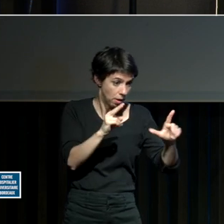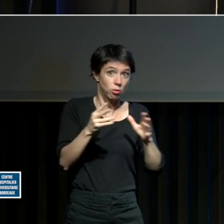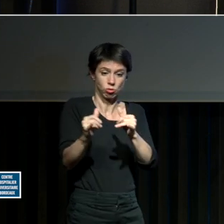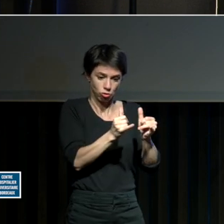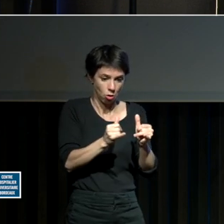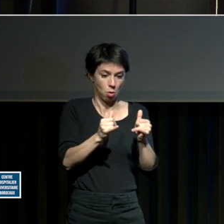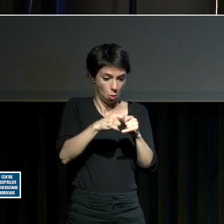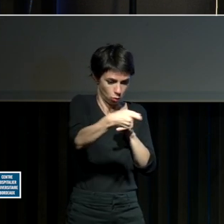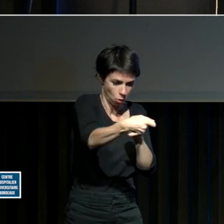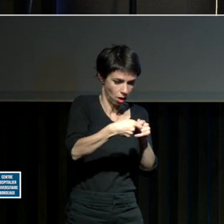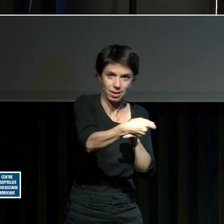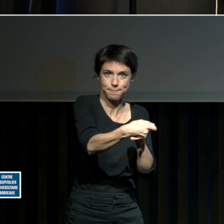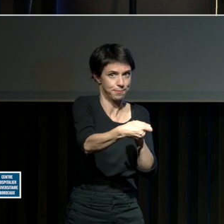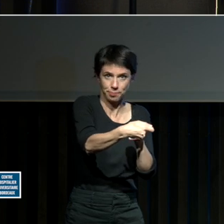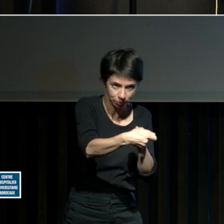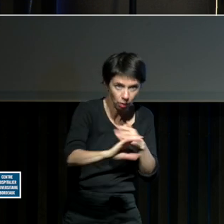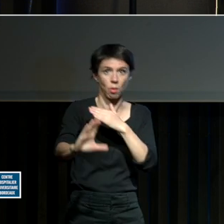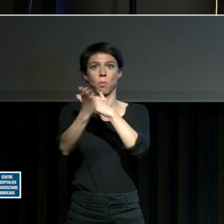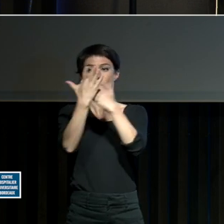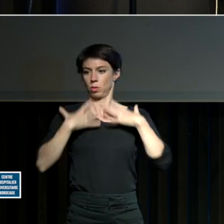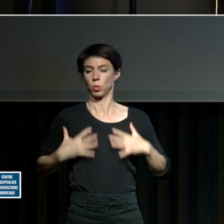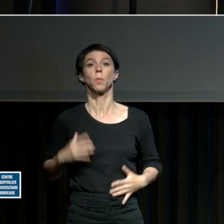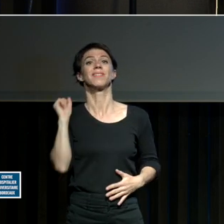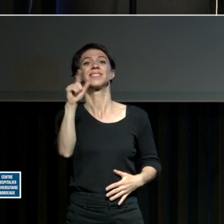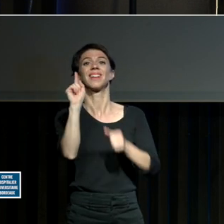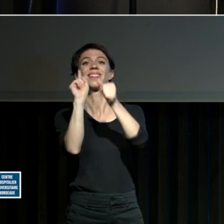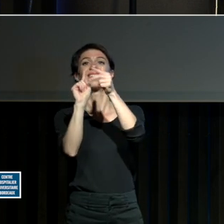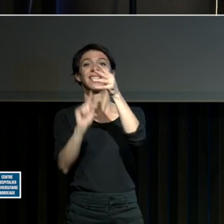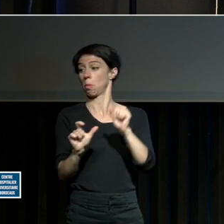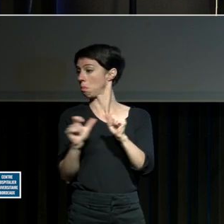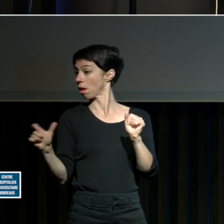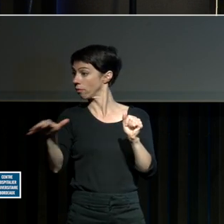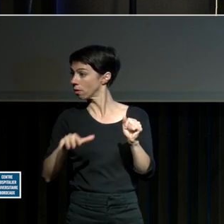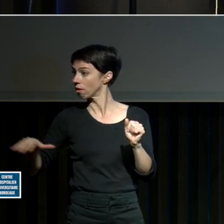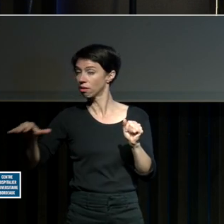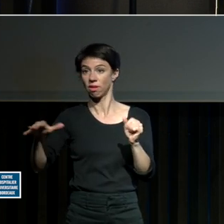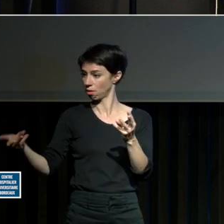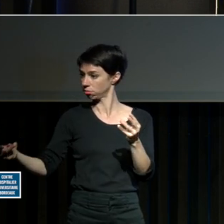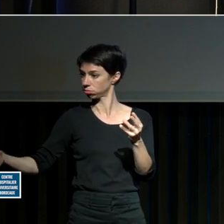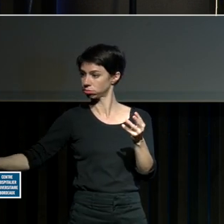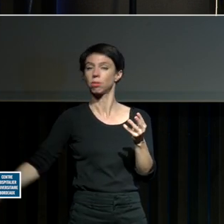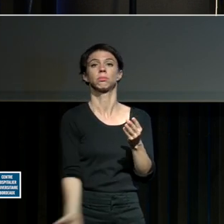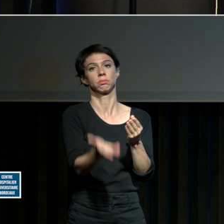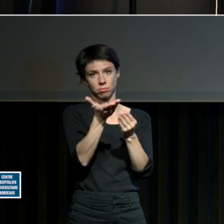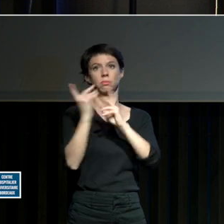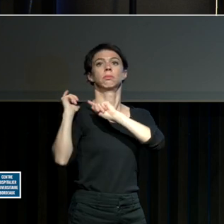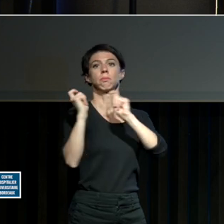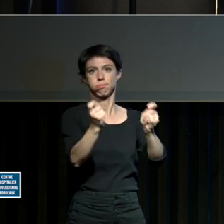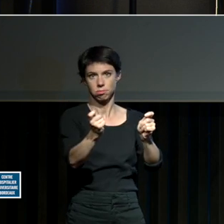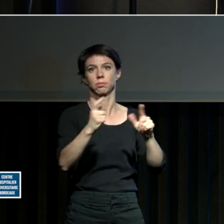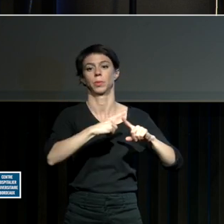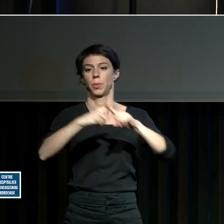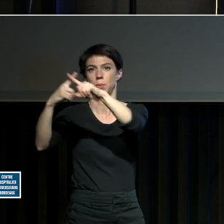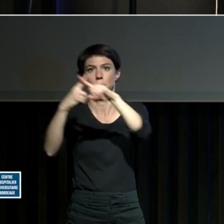vraiment ces caractéristiques comportementales et cette notion de retentissement qui va vraiment nous aider à faire la part des choses et à